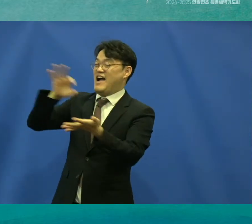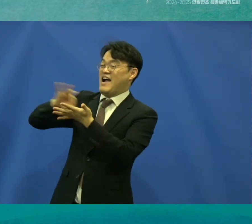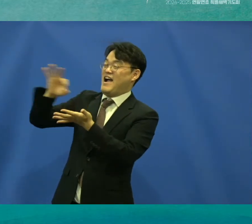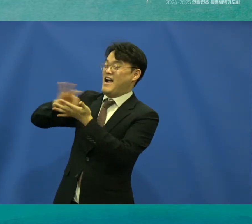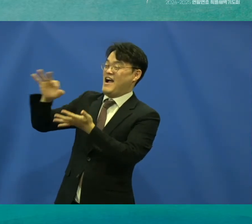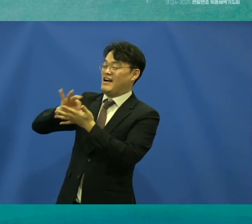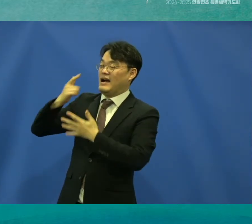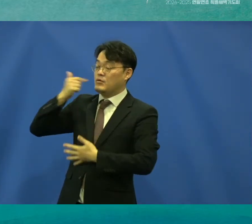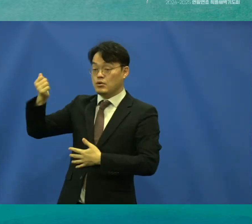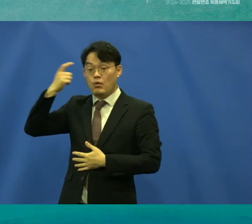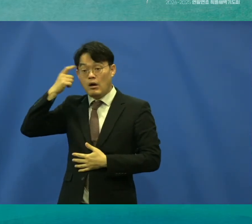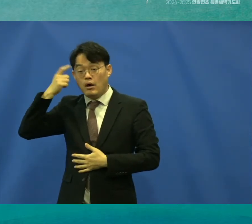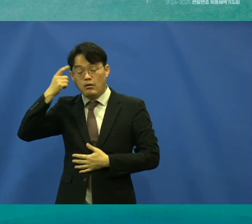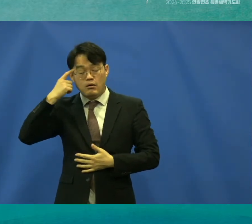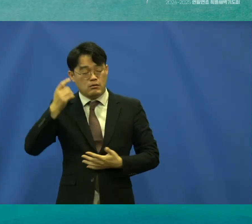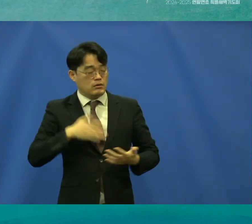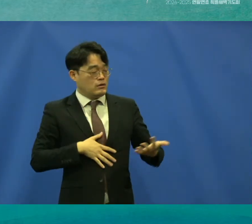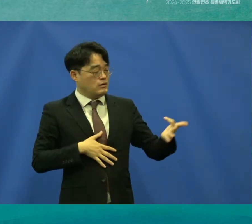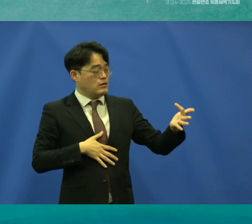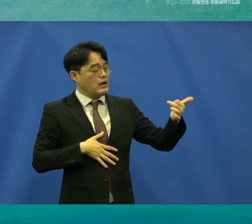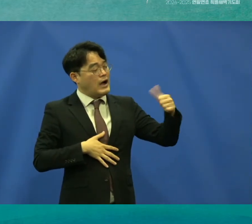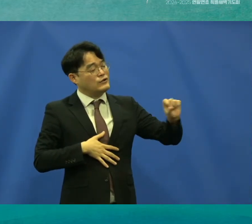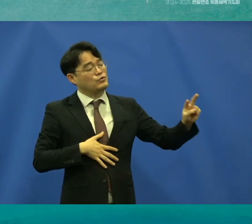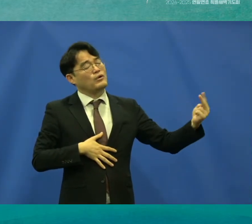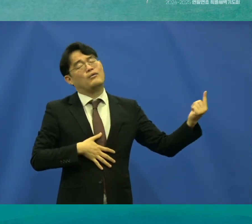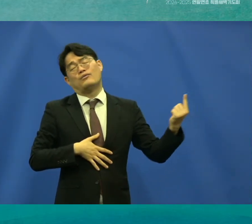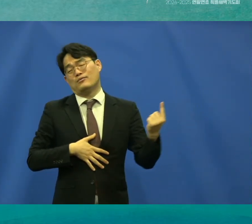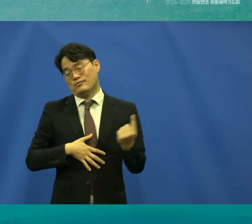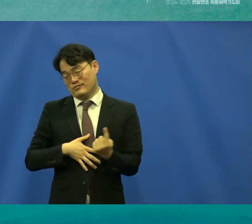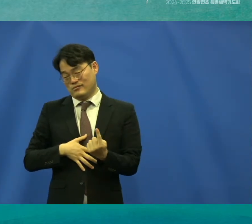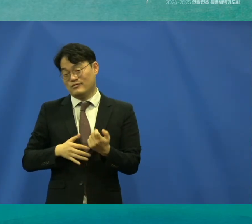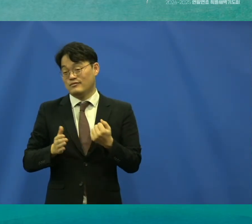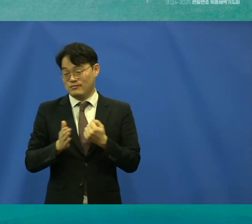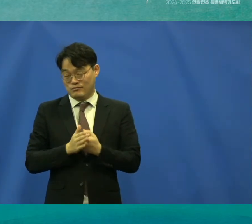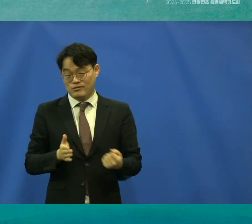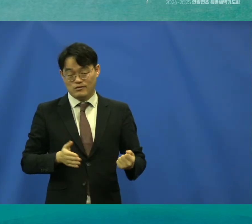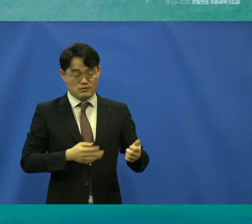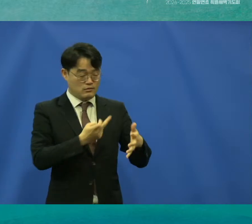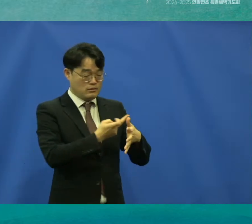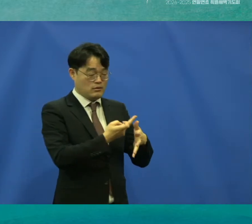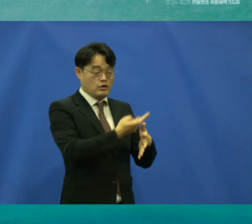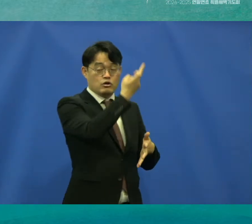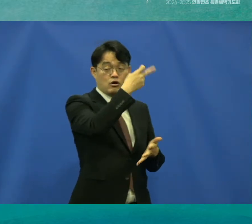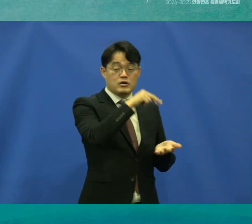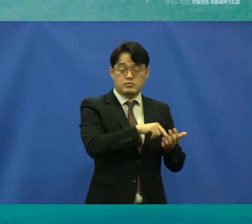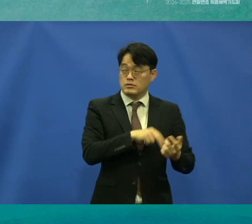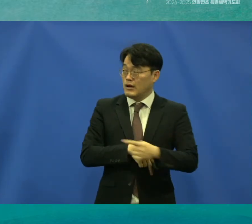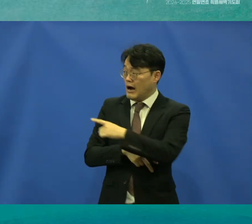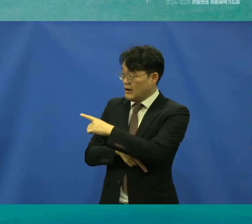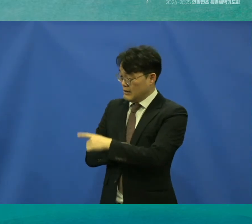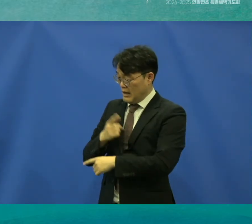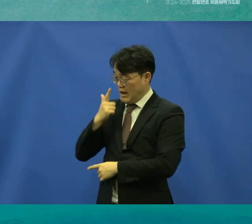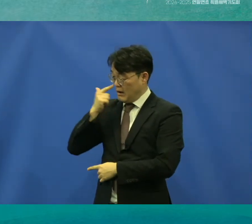큰아들이 보기에는 아버지는 그야말로 낭비벽이 있는 사람이에요. 이 돈이 아깝지도 않나, 이 영감.